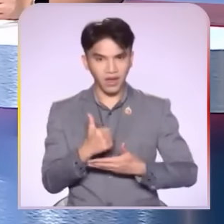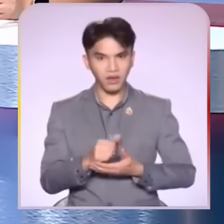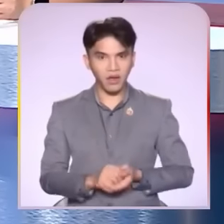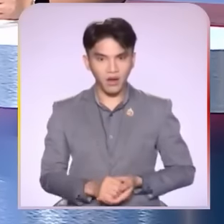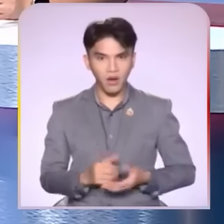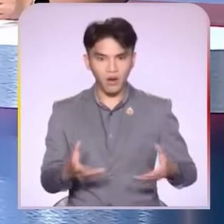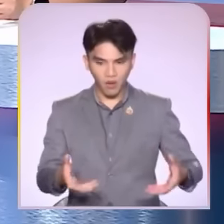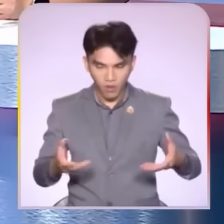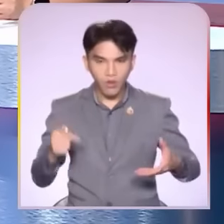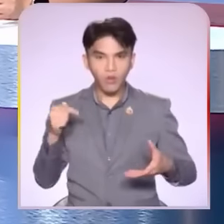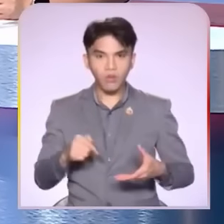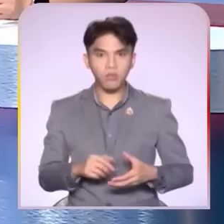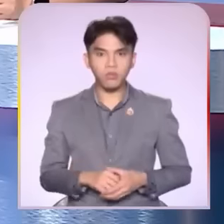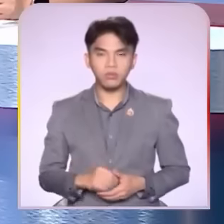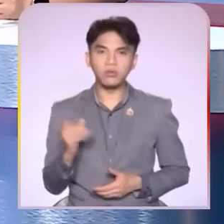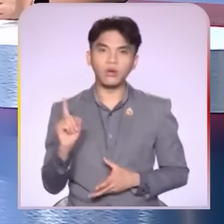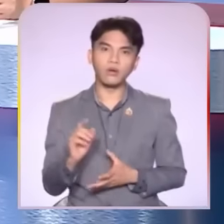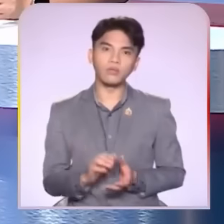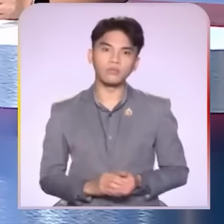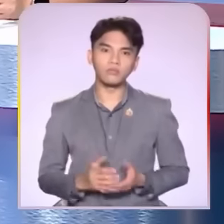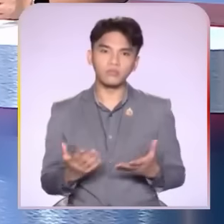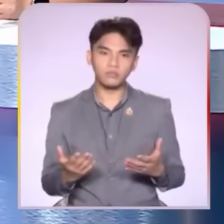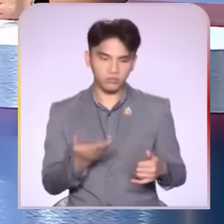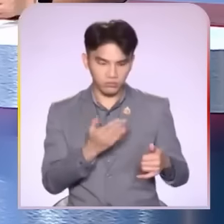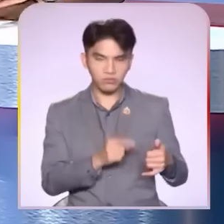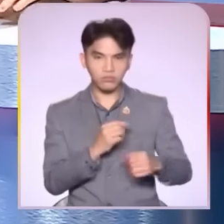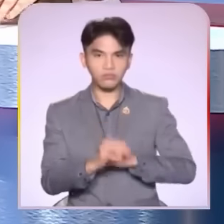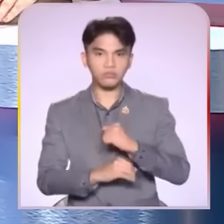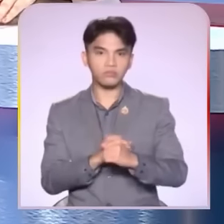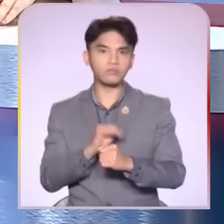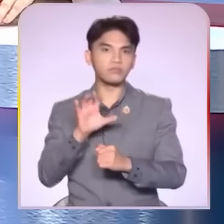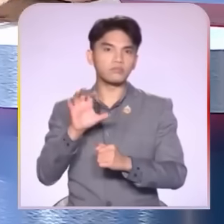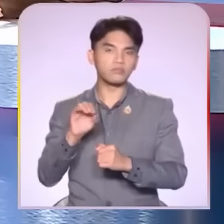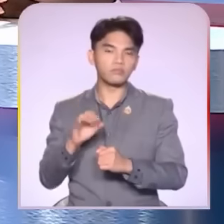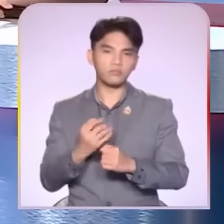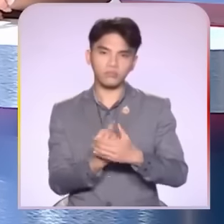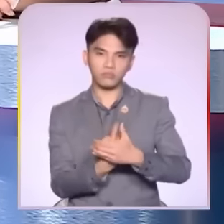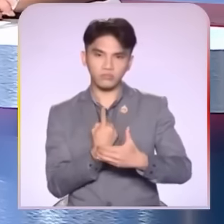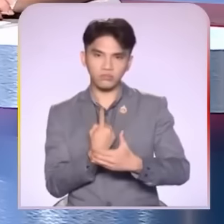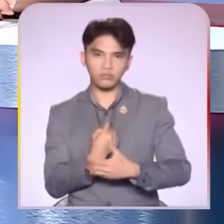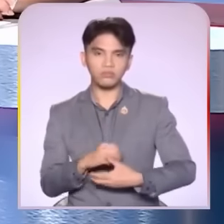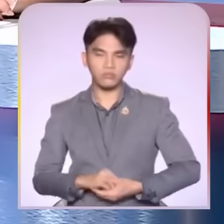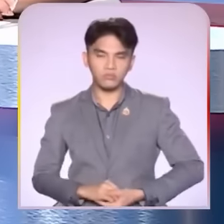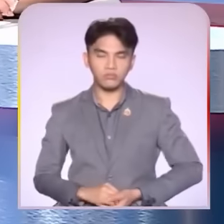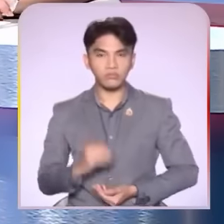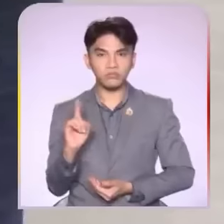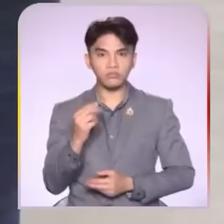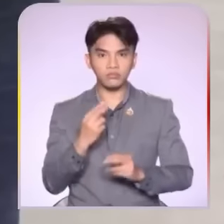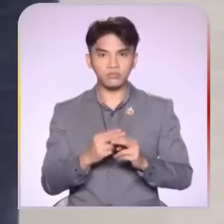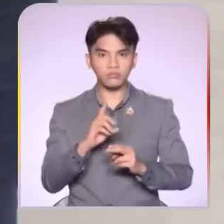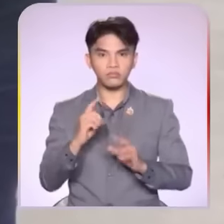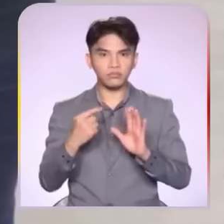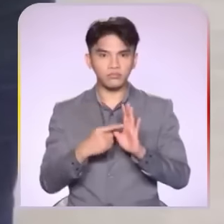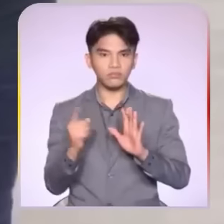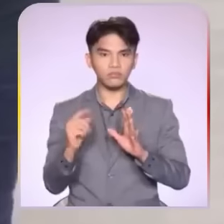ขาหอบสินค้ามาเลยแล้วเขายืนยันด้วยนะฮะคนนี้แหละฮะอายุ50ปีเป็นตัวแทนระดับดีลเลอร์คุณผู้ชมครับชื่อว่าคุณด